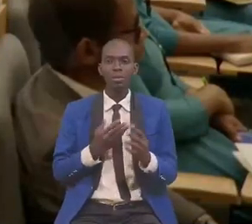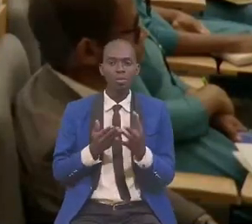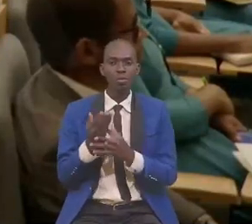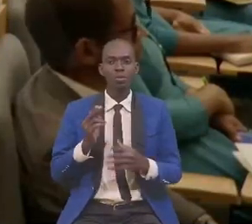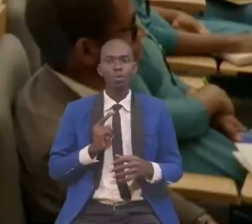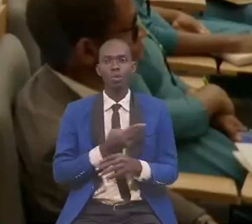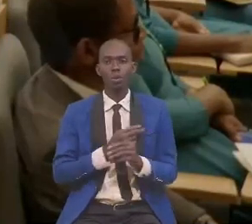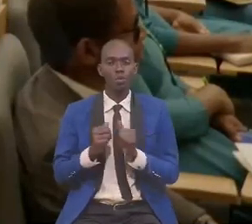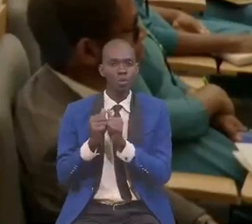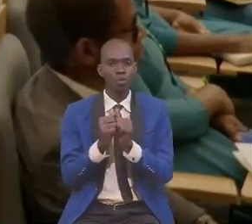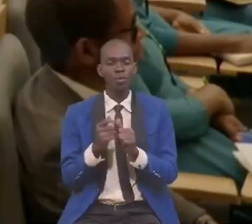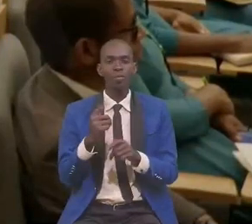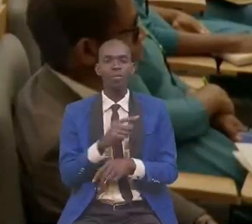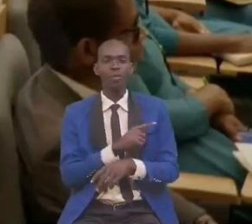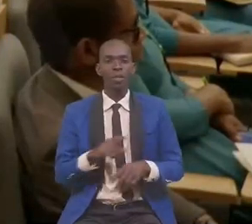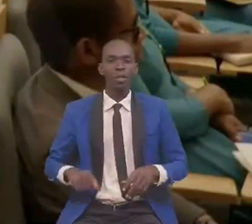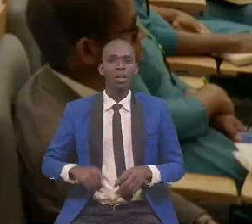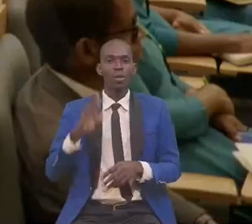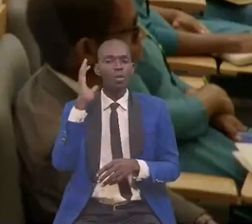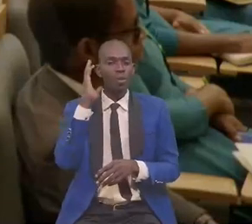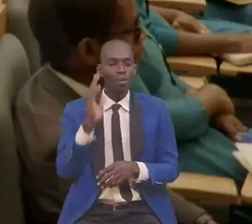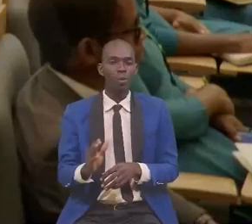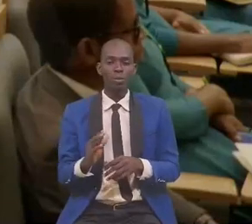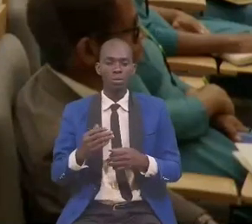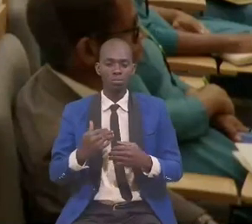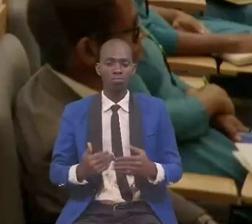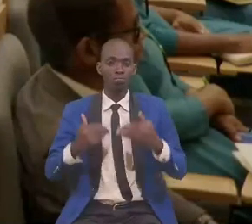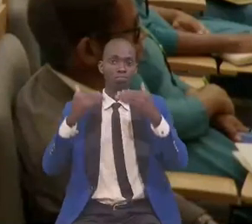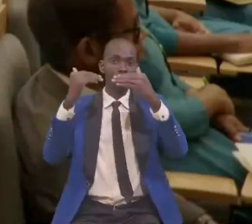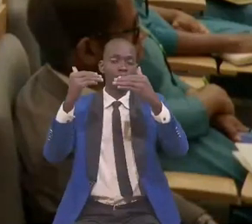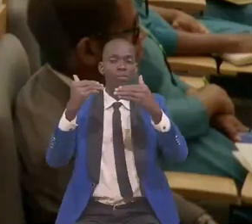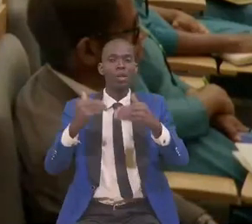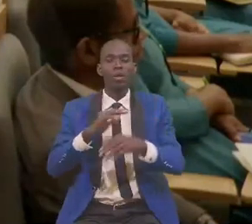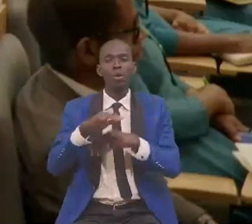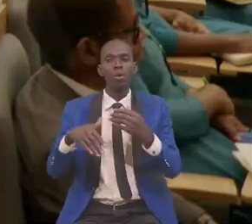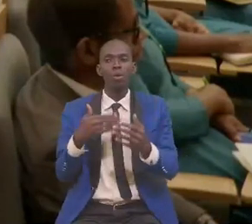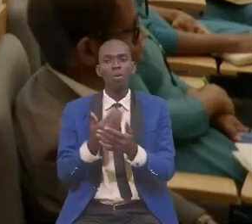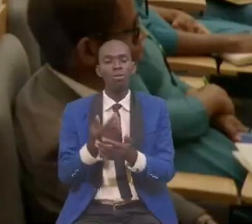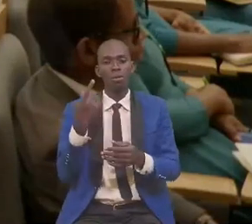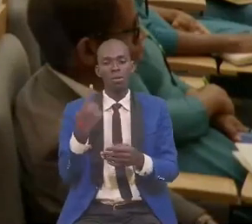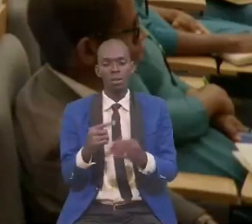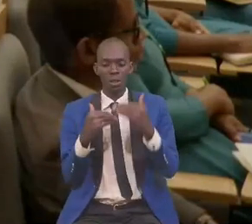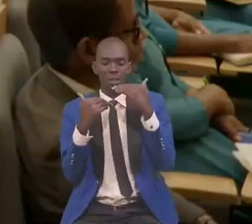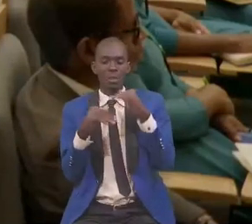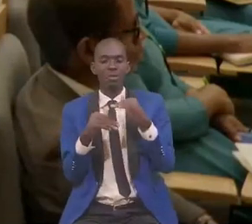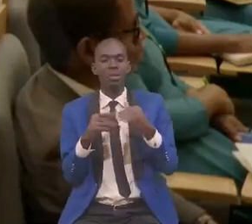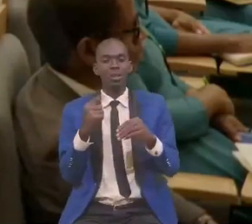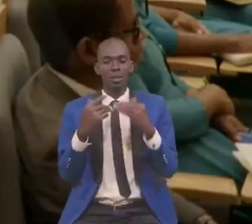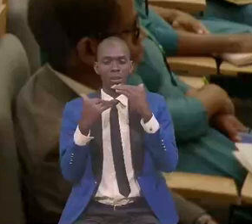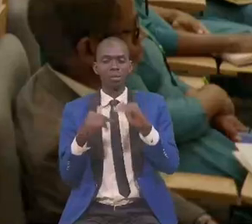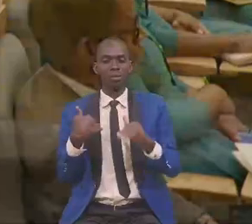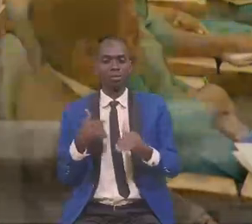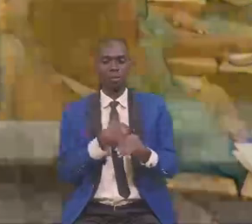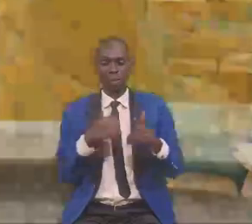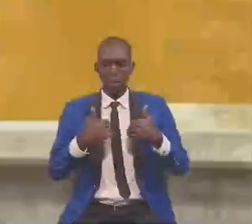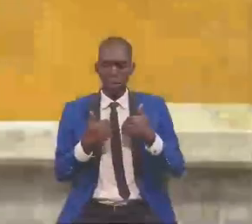Seigneur va élargir toutes les limites que nous sommes fixés nous-mêmes et les limites que les